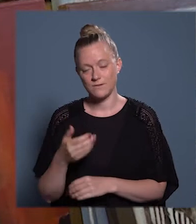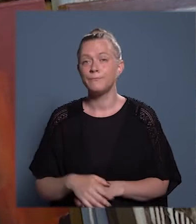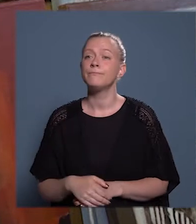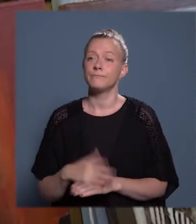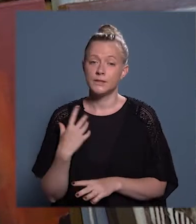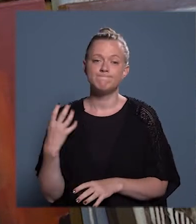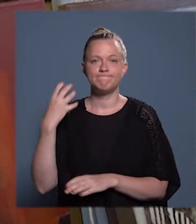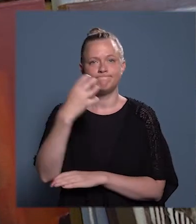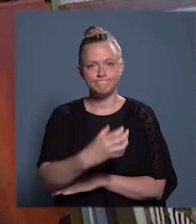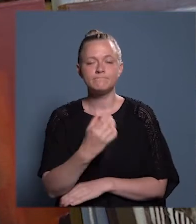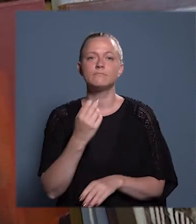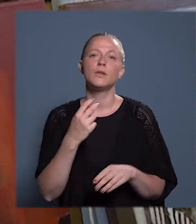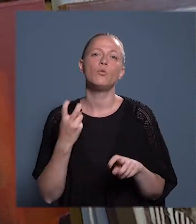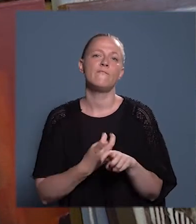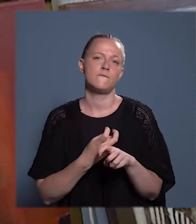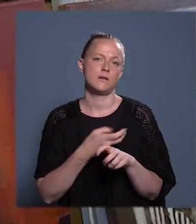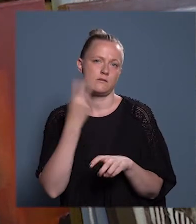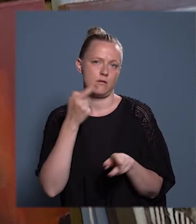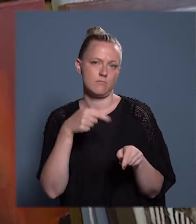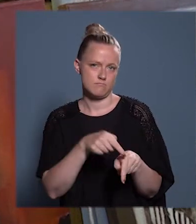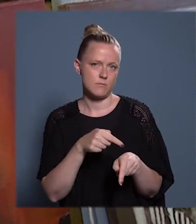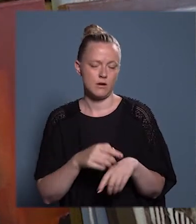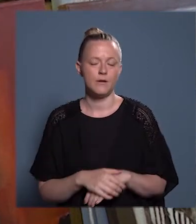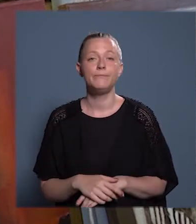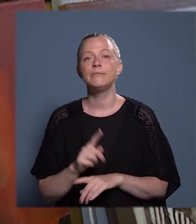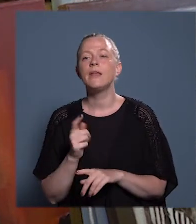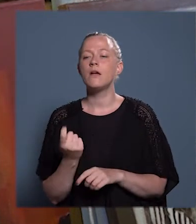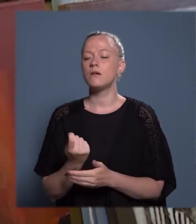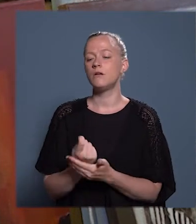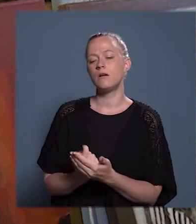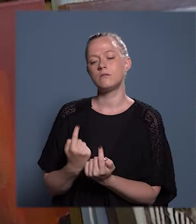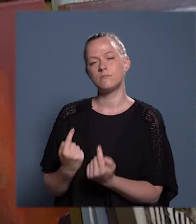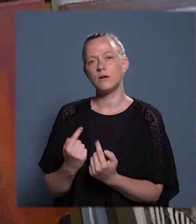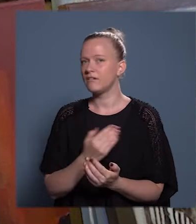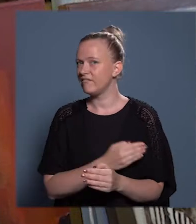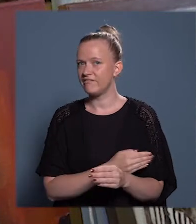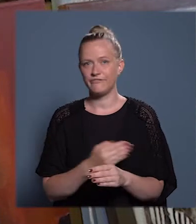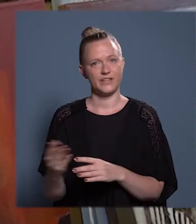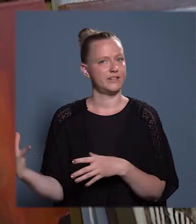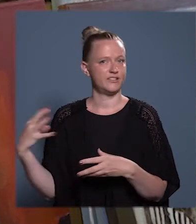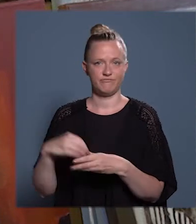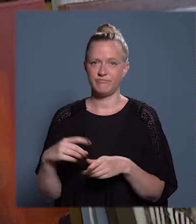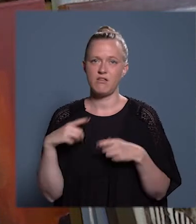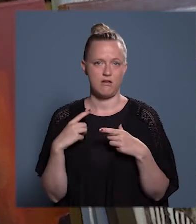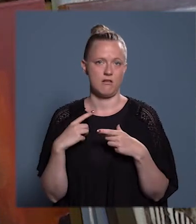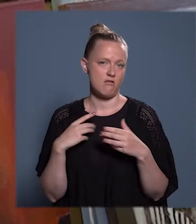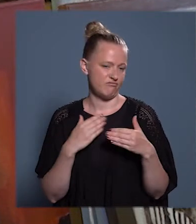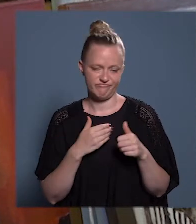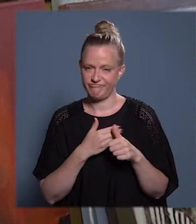üveg szakmába, de a rajzolás az mindvégig része volt az életemnek, mert